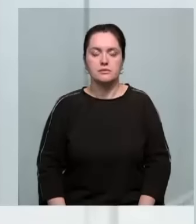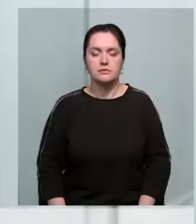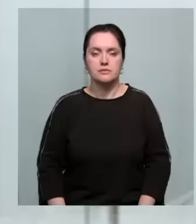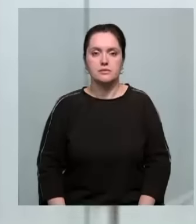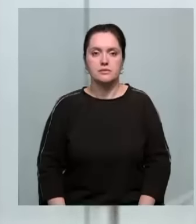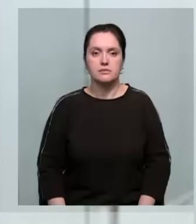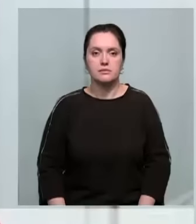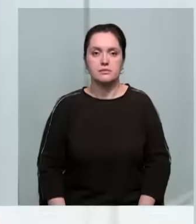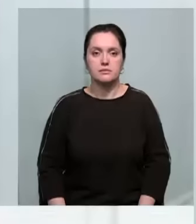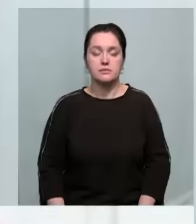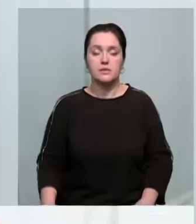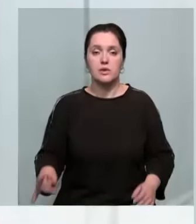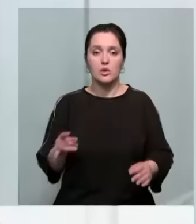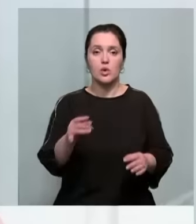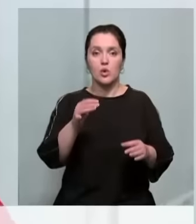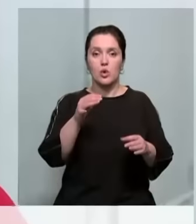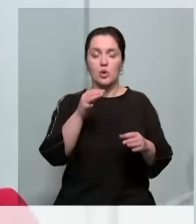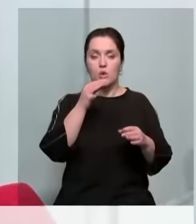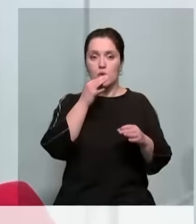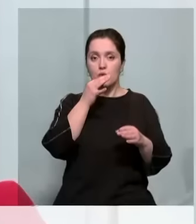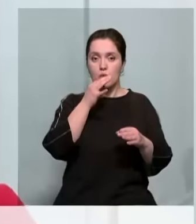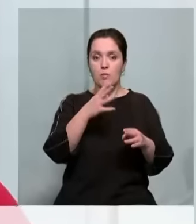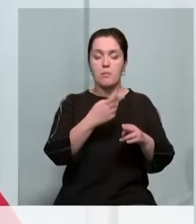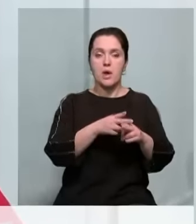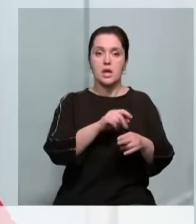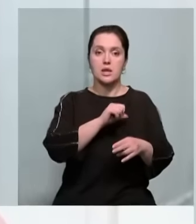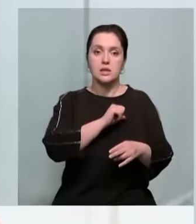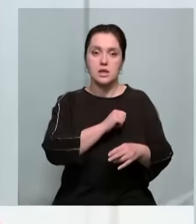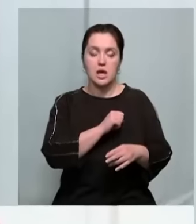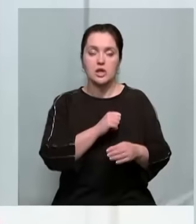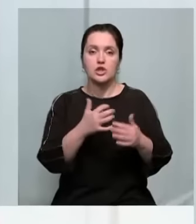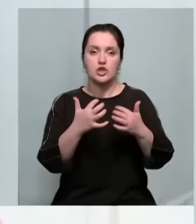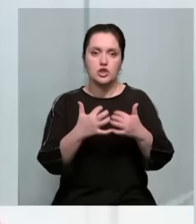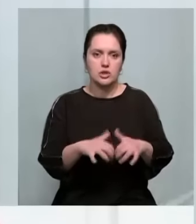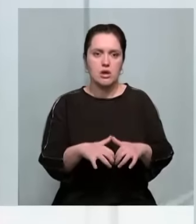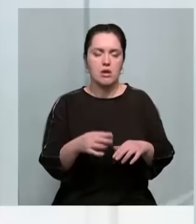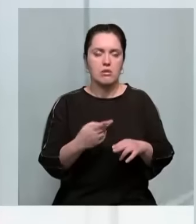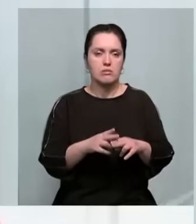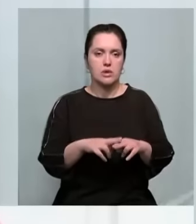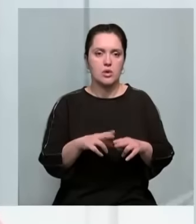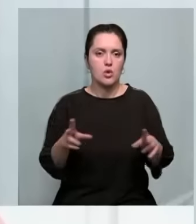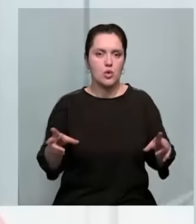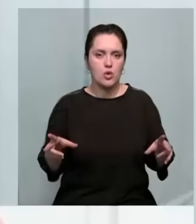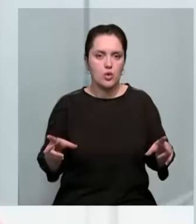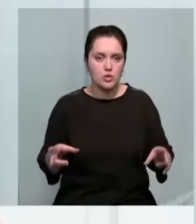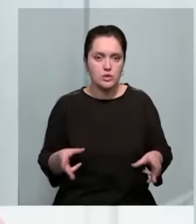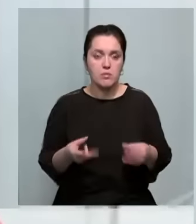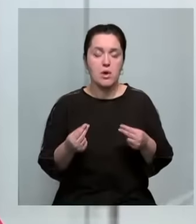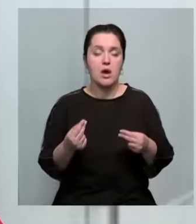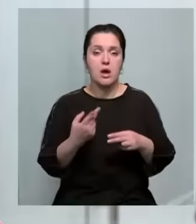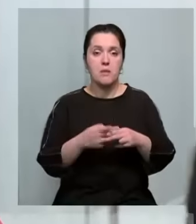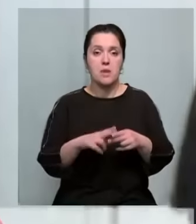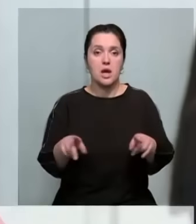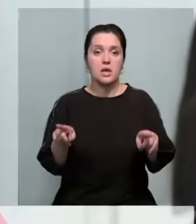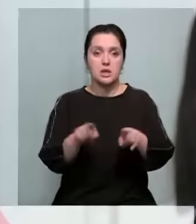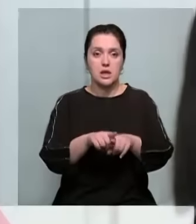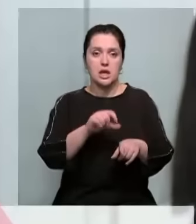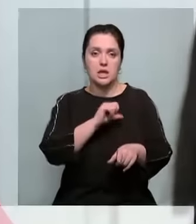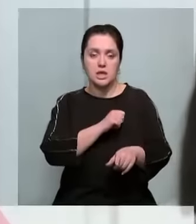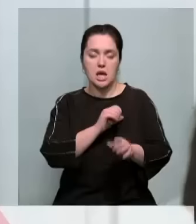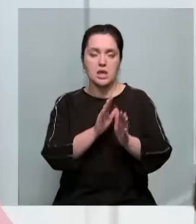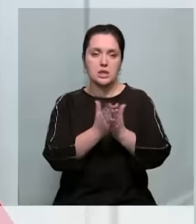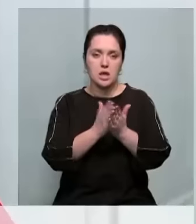Если рассматривать любую вещь как товар, то детективное произведение считается одним из самых успешных в интеллектуальной среде. На основе таких детективов